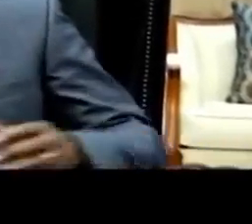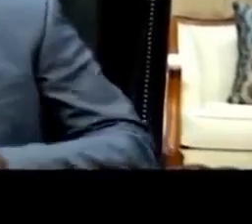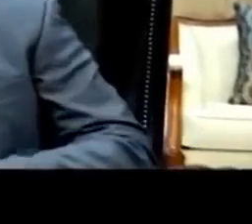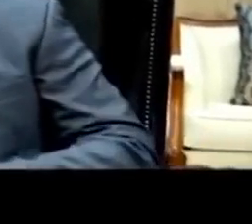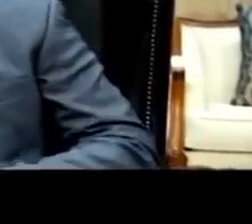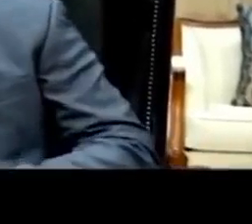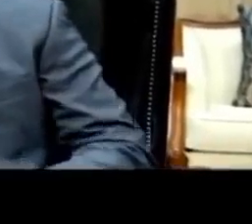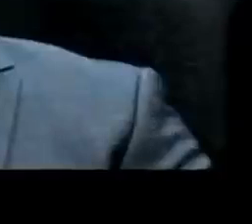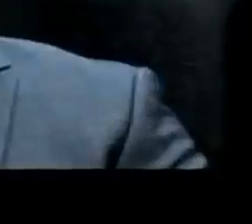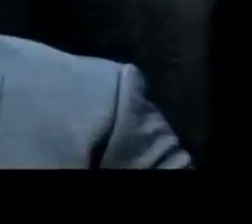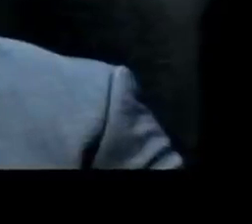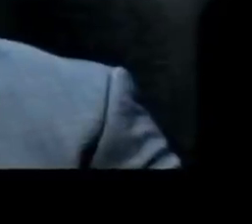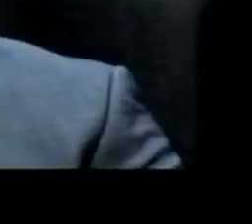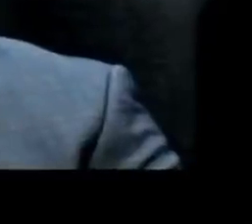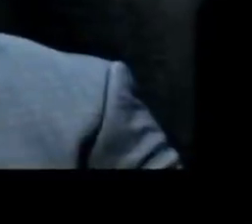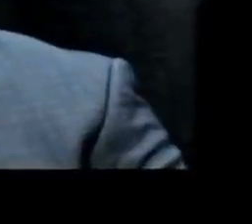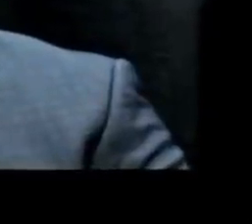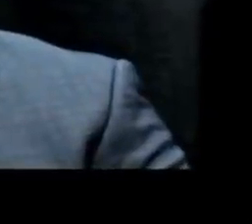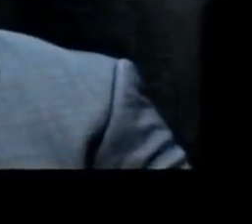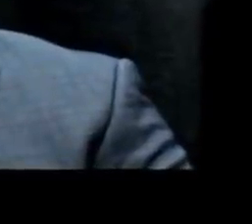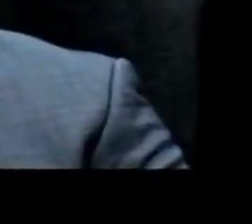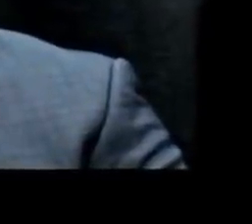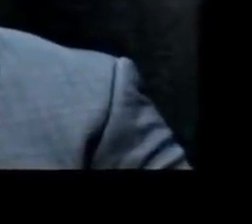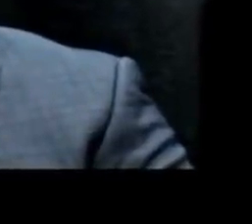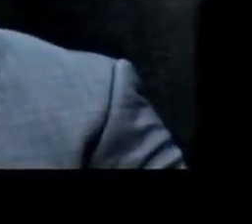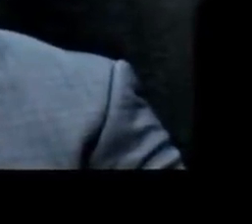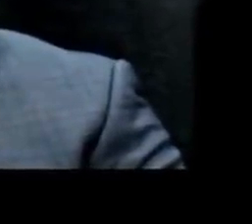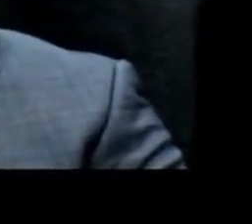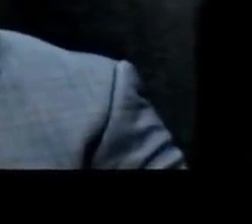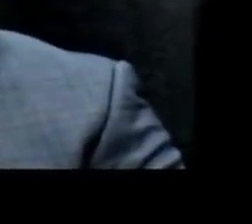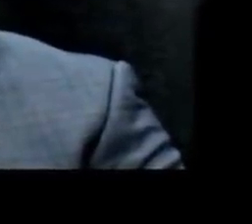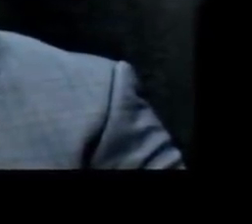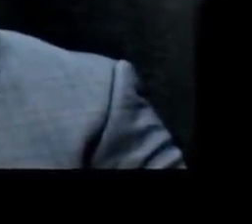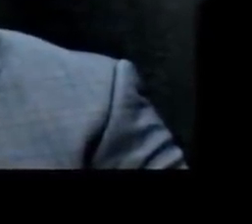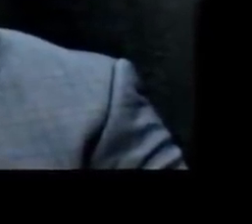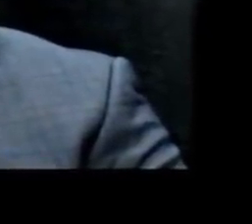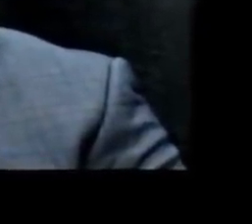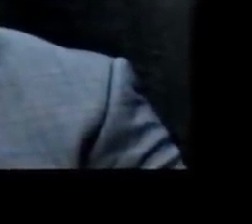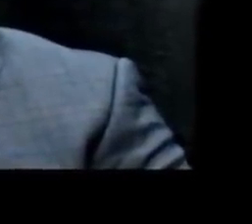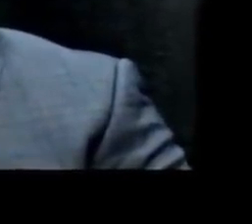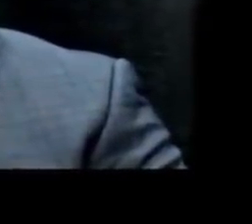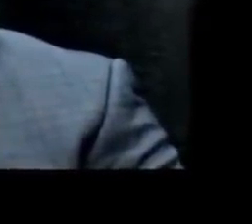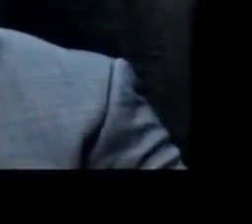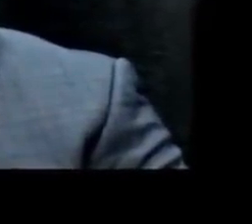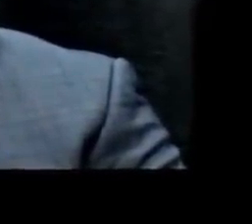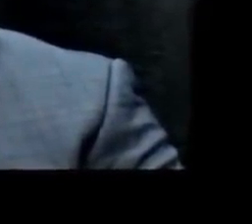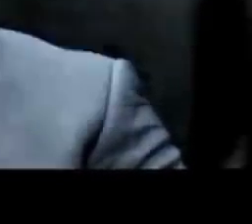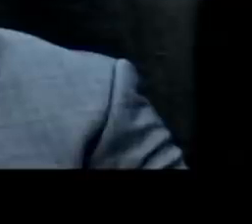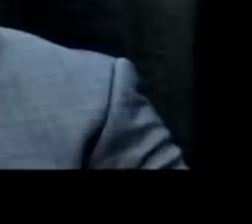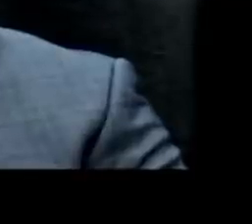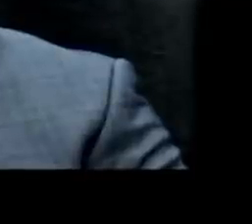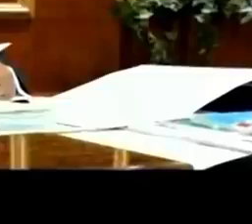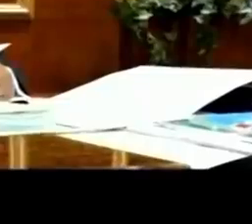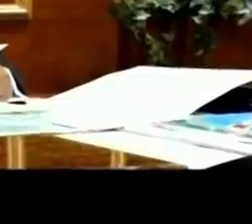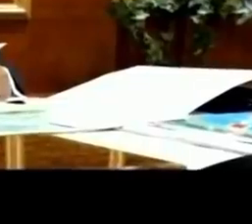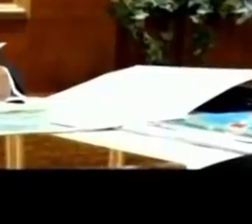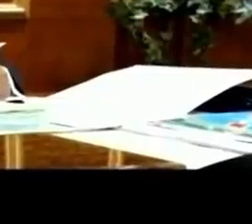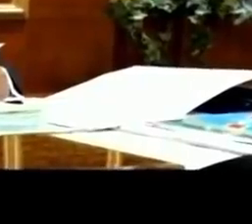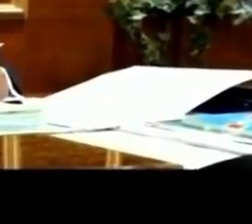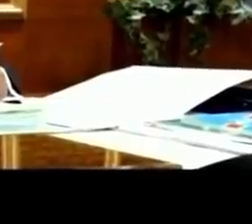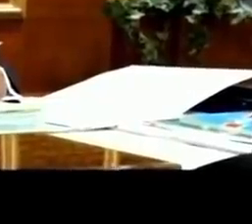récemment l'appel lancé aux groupes armés à s'engager inconditionnellement au processus de